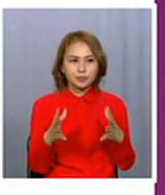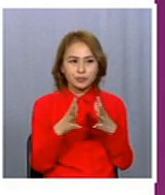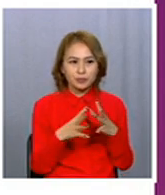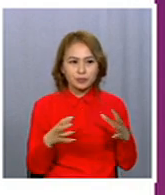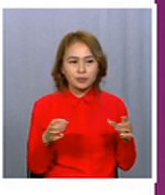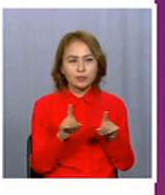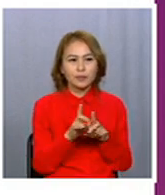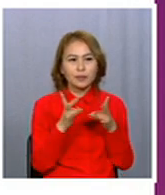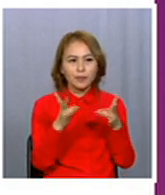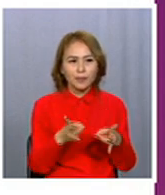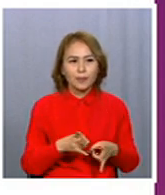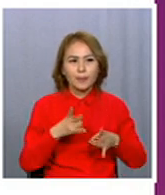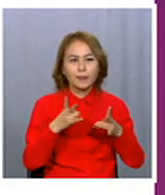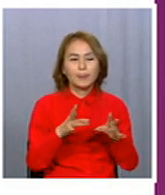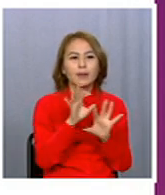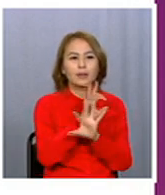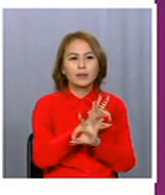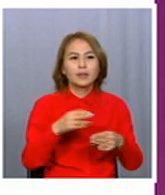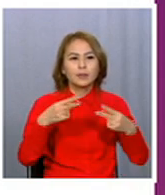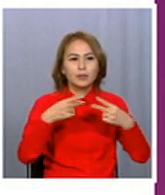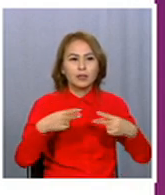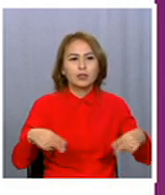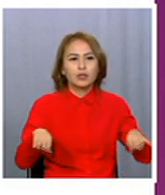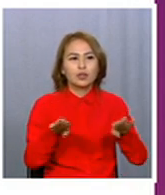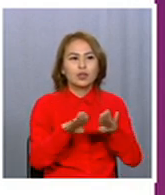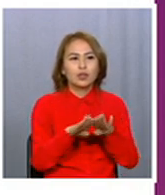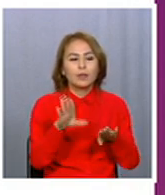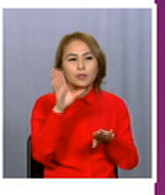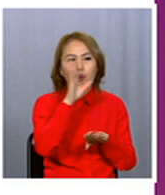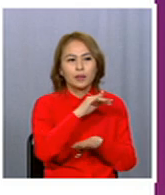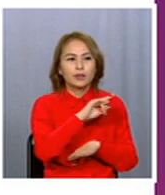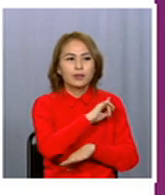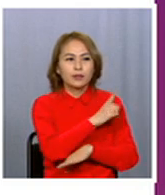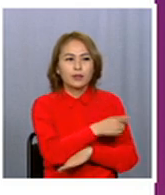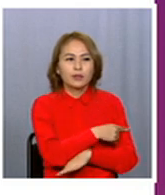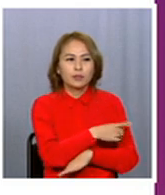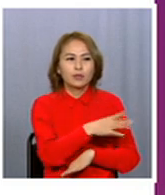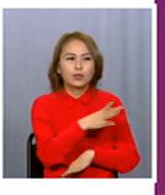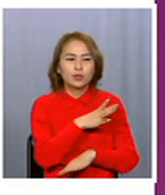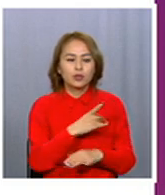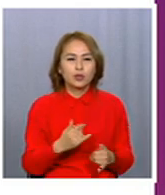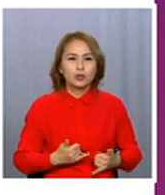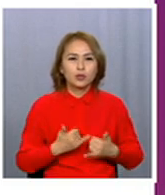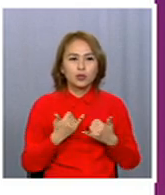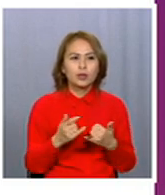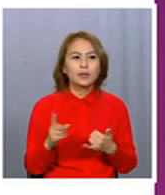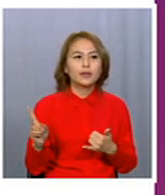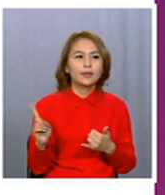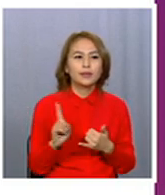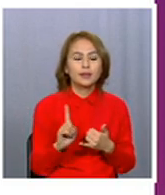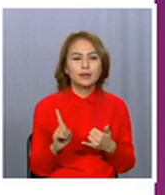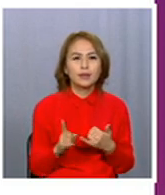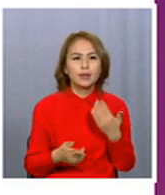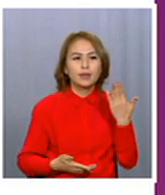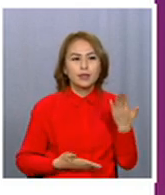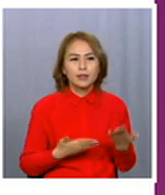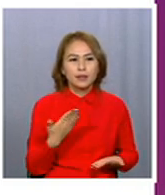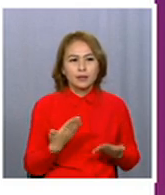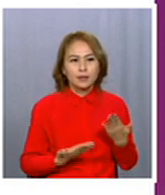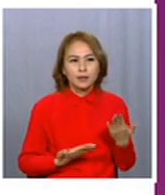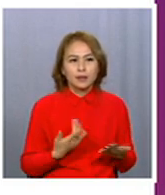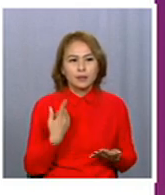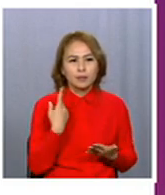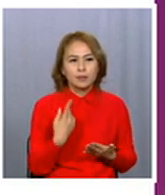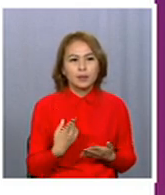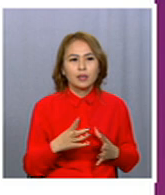күшіндегі нәзік те ғажайып тепе-теңдікті ұстап тұрған тылсым күштің құдіреті неде?